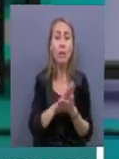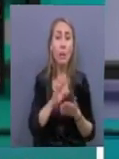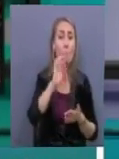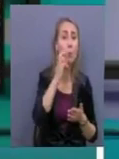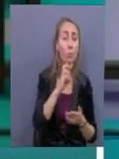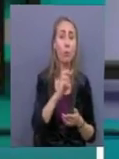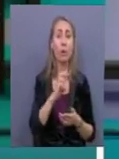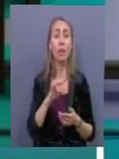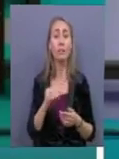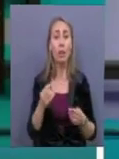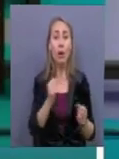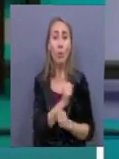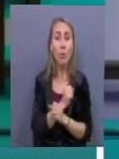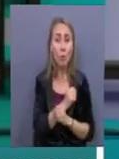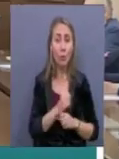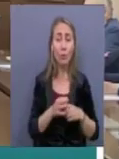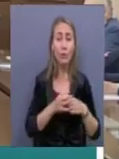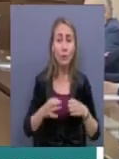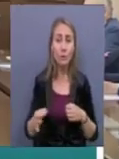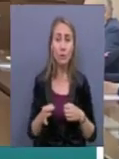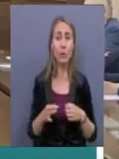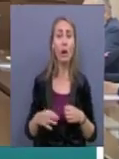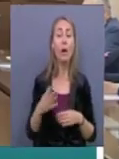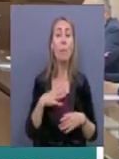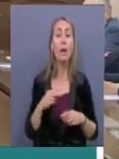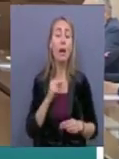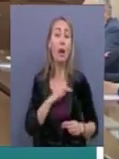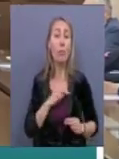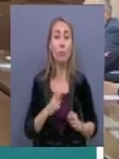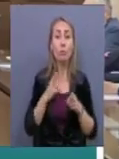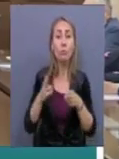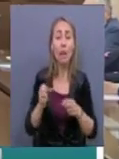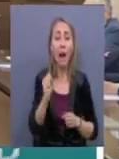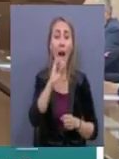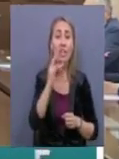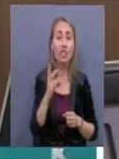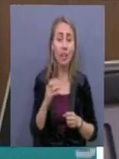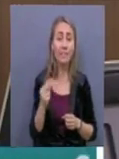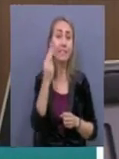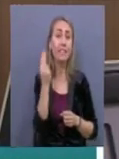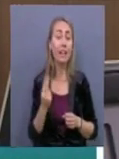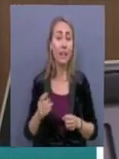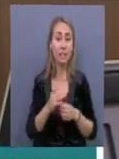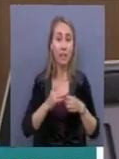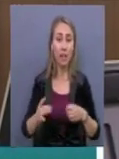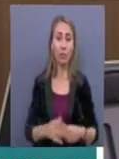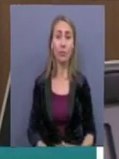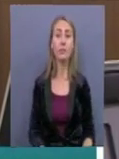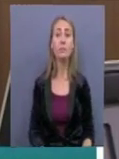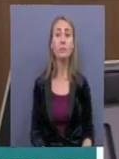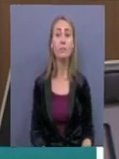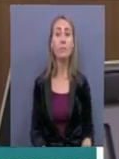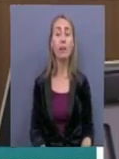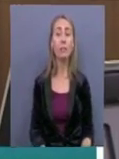жаңа технологиялармен тазарту жұмысын ұсынды. Қонақтарға Бурабай және Шортан көлдерін механикалық жолмен тазартуды көздейтін